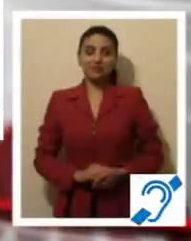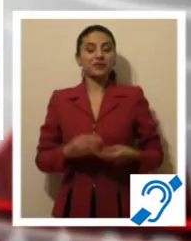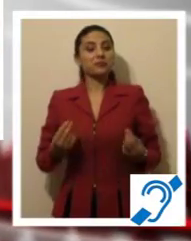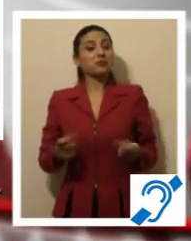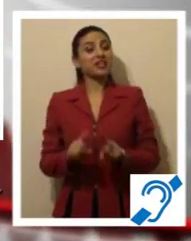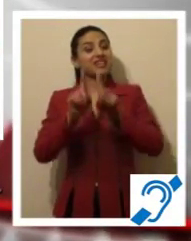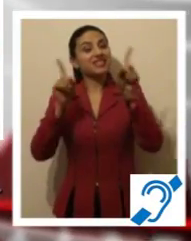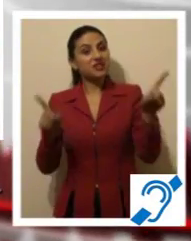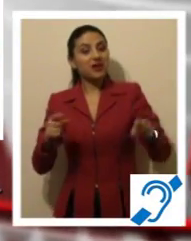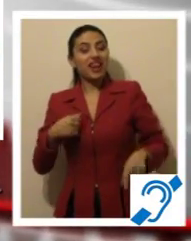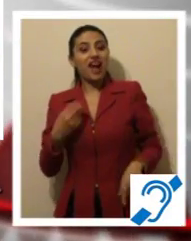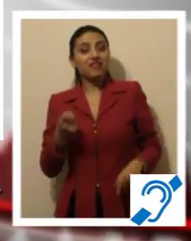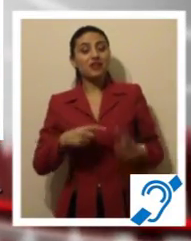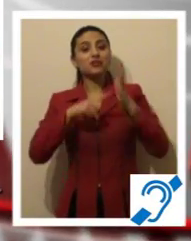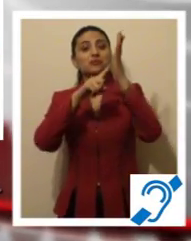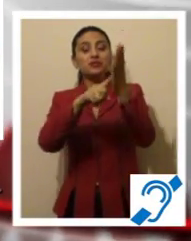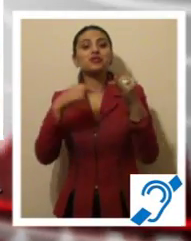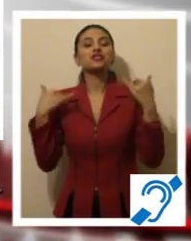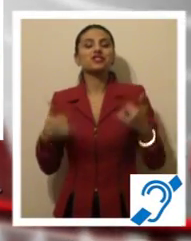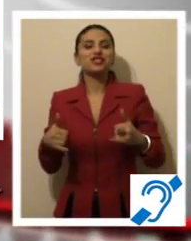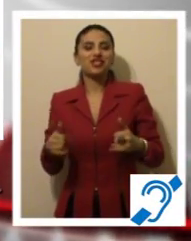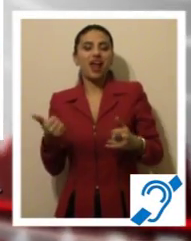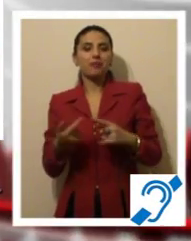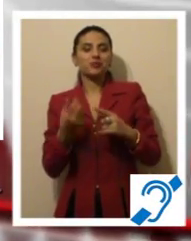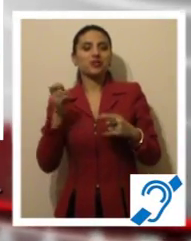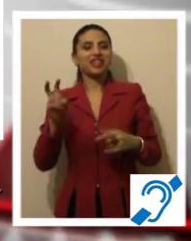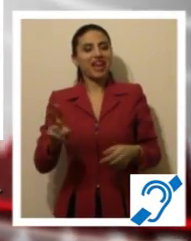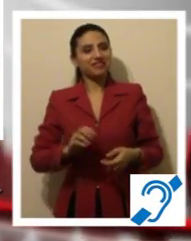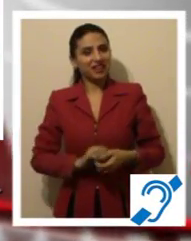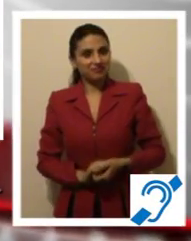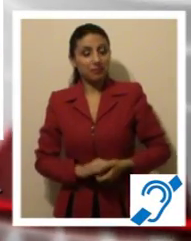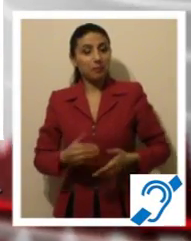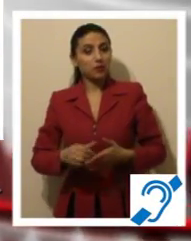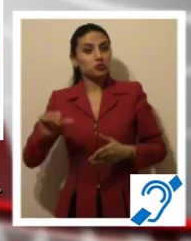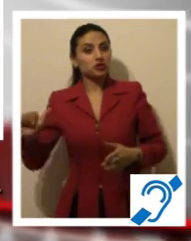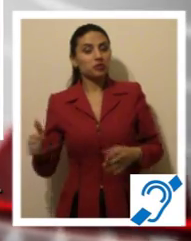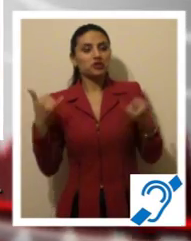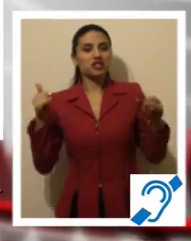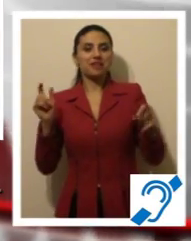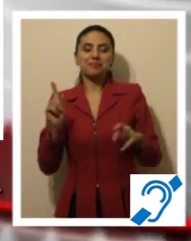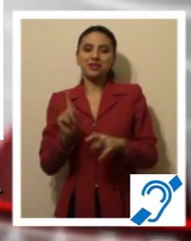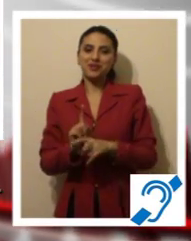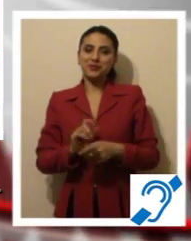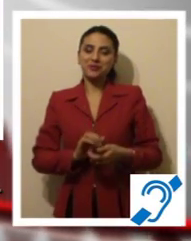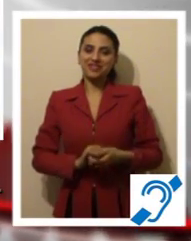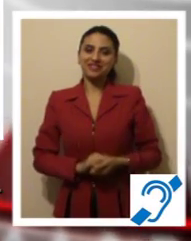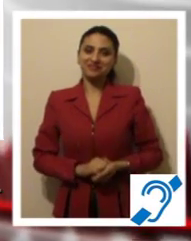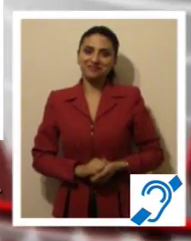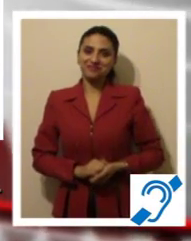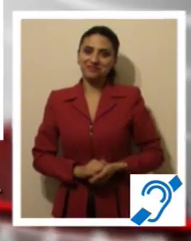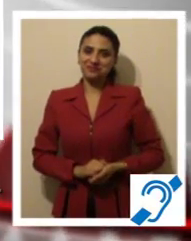găsit, doamnelor și domnilor, sunt Simona Ștefănescu și vă prezint jurnalul orei 20. Pentru început, iată care sunt principalele subiecte ale